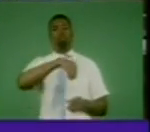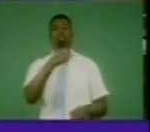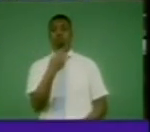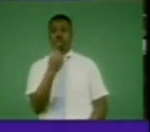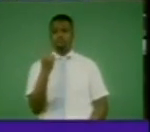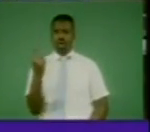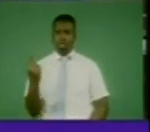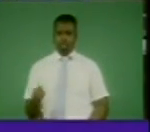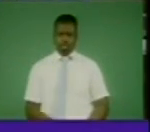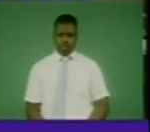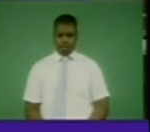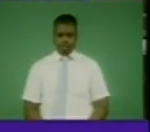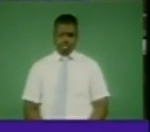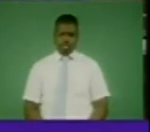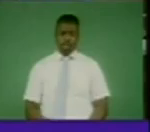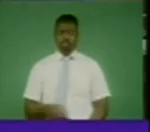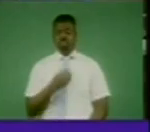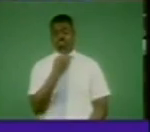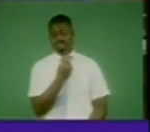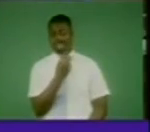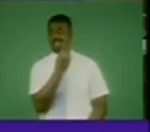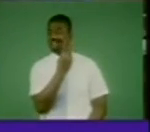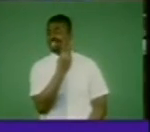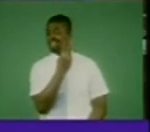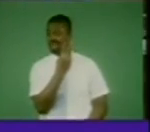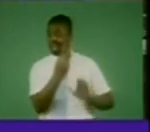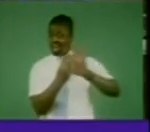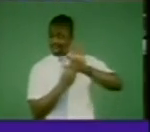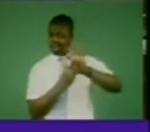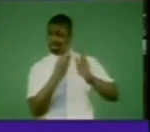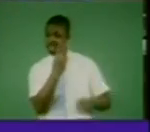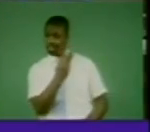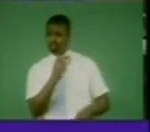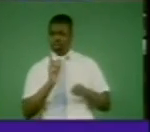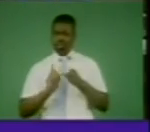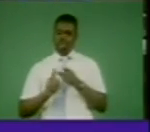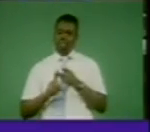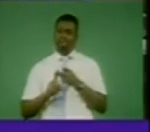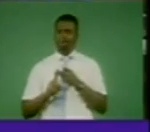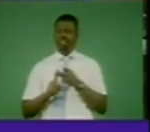Ibara 138 ni kura 3, 141 kura 2 na 143 kura 2.